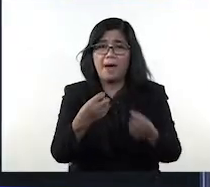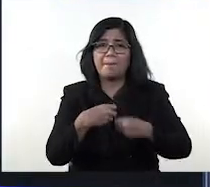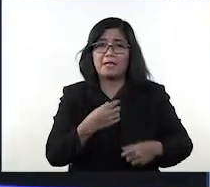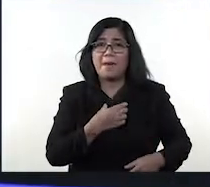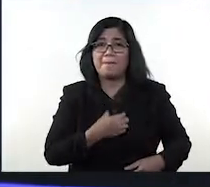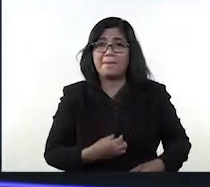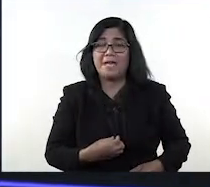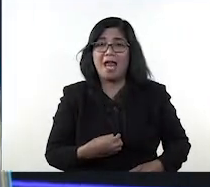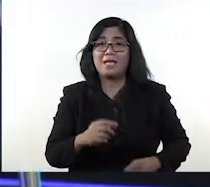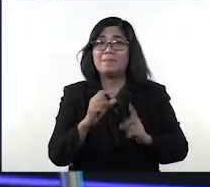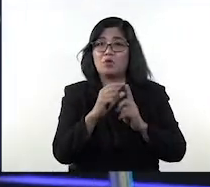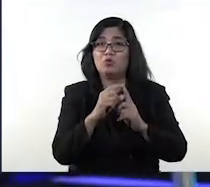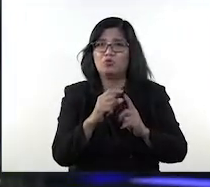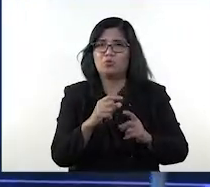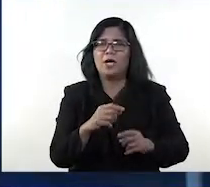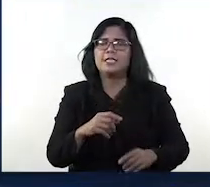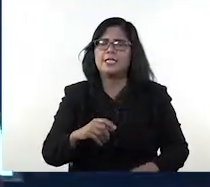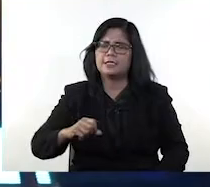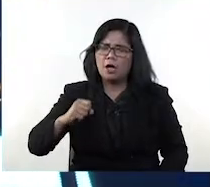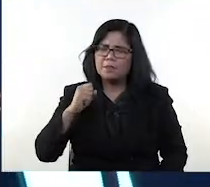Hai jadi kita harus berani menyingkirkan